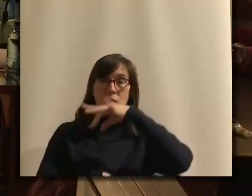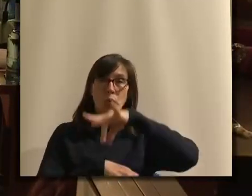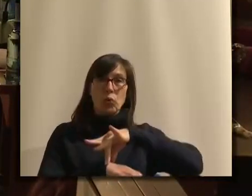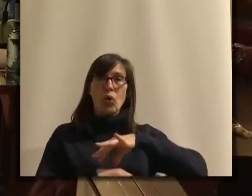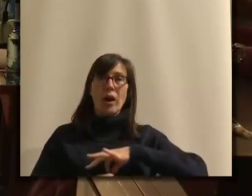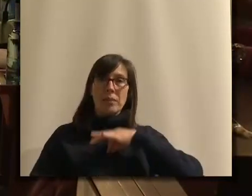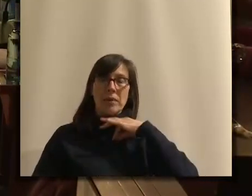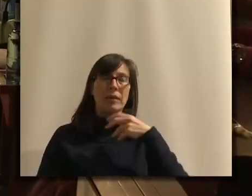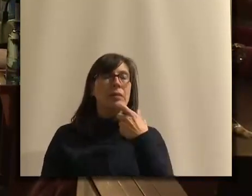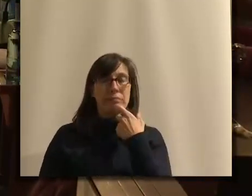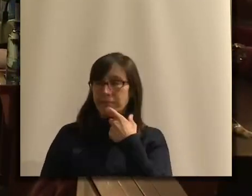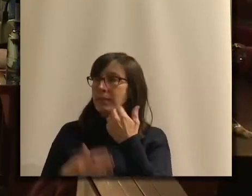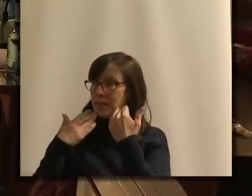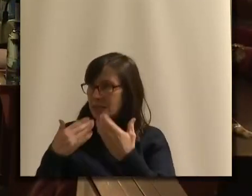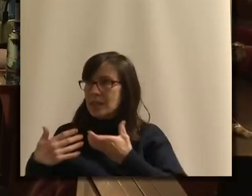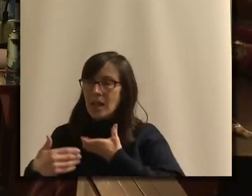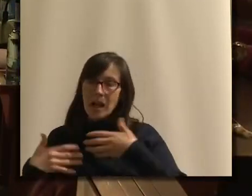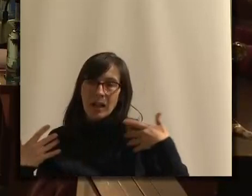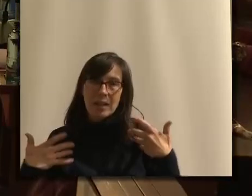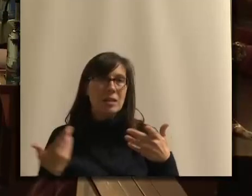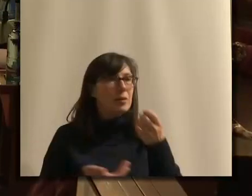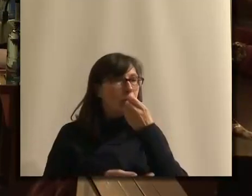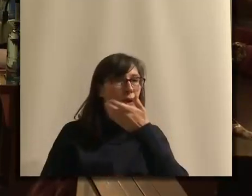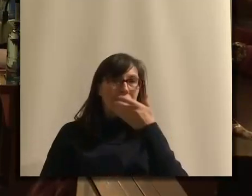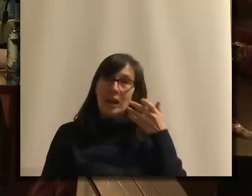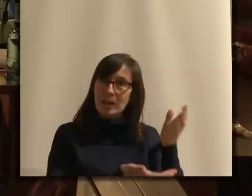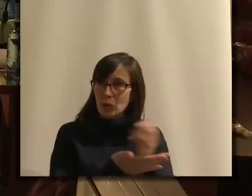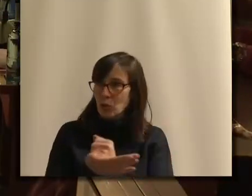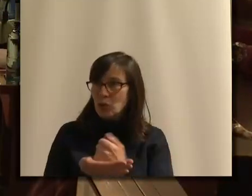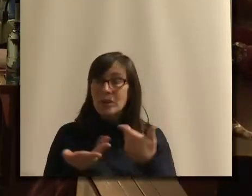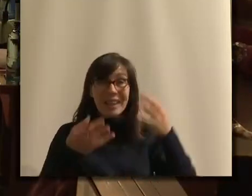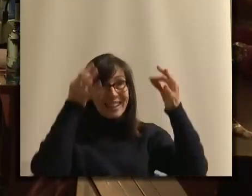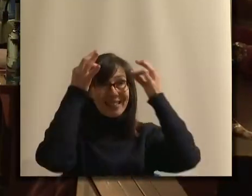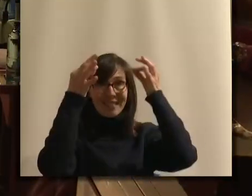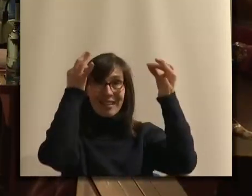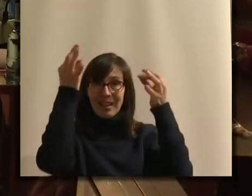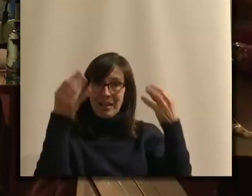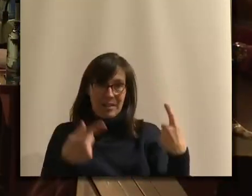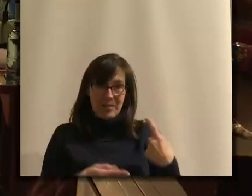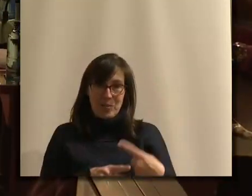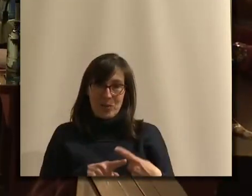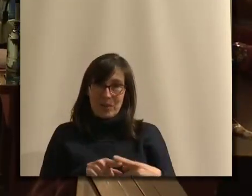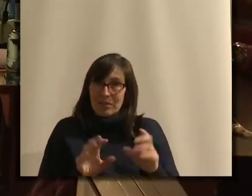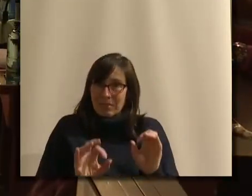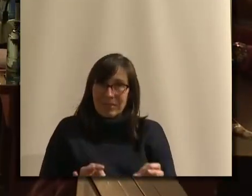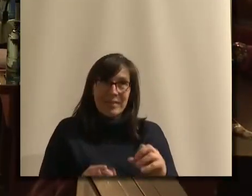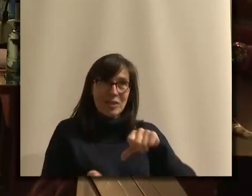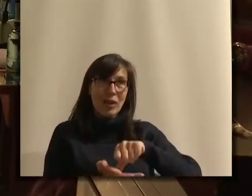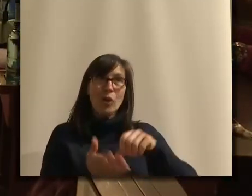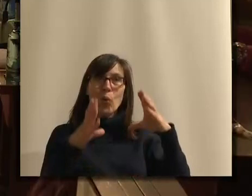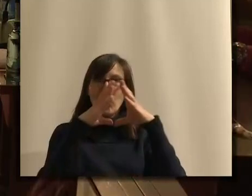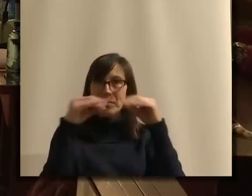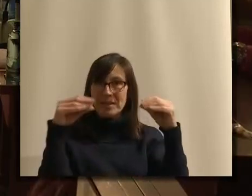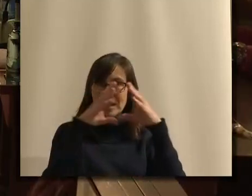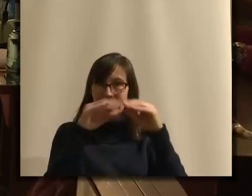Moltes gràcies, senyora alcaldessa. Bona tarda a totes i a tots. El criteri que s'estableix és que nosaltres som una ciutat universitària, és la seu de